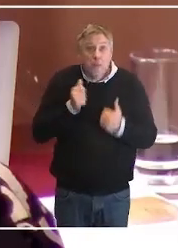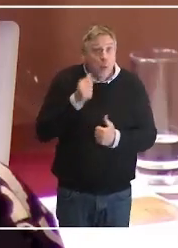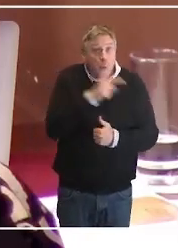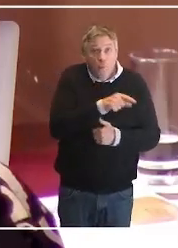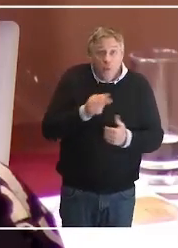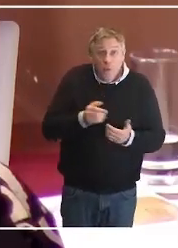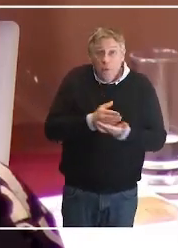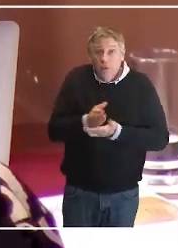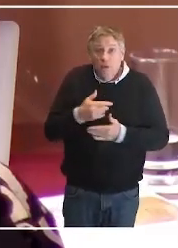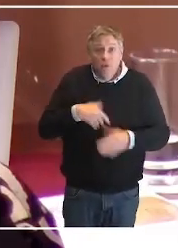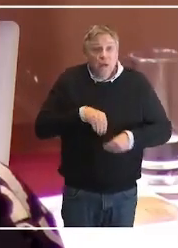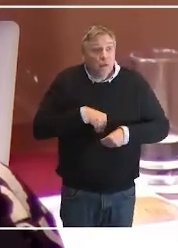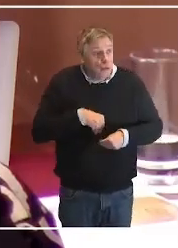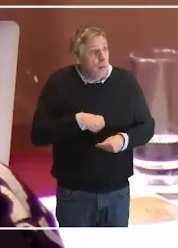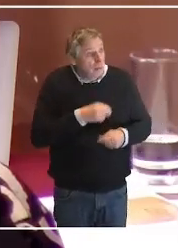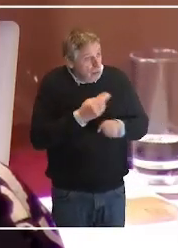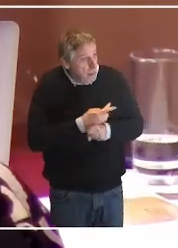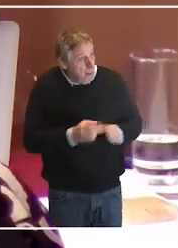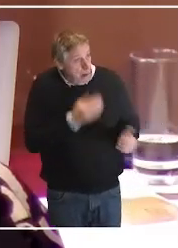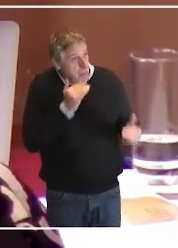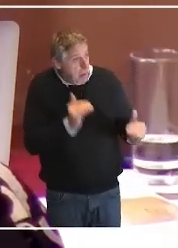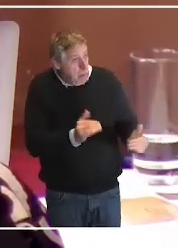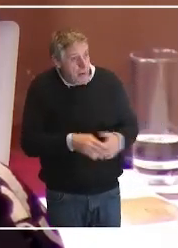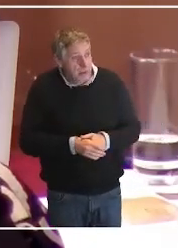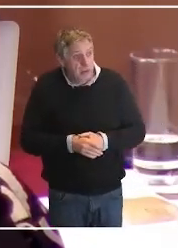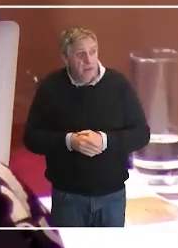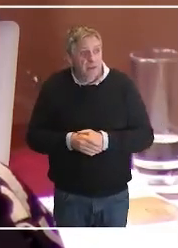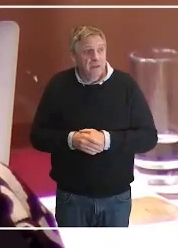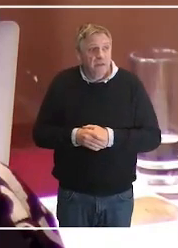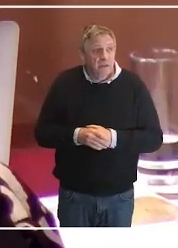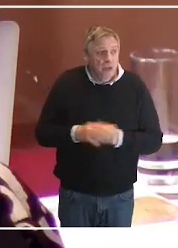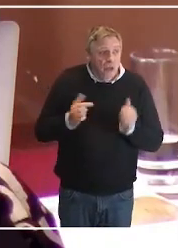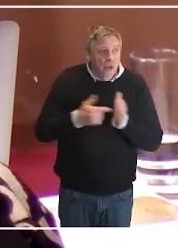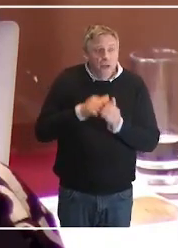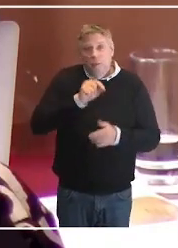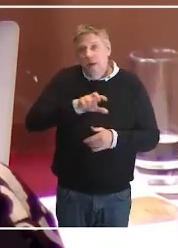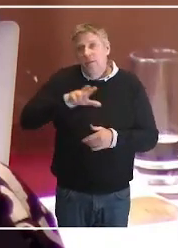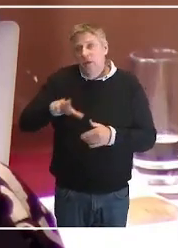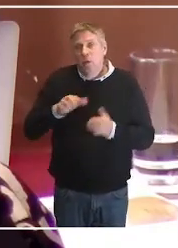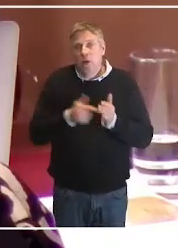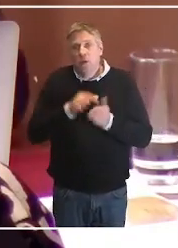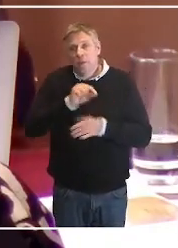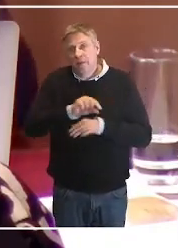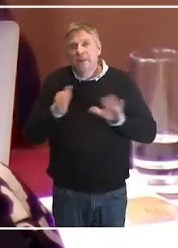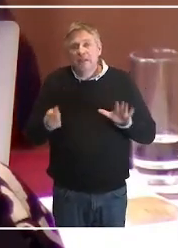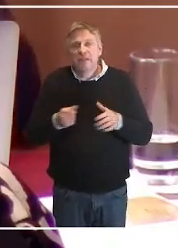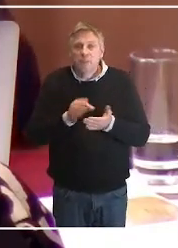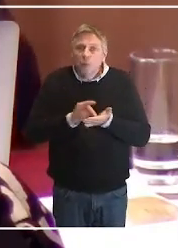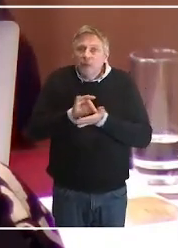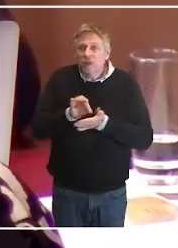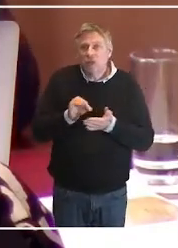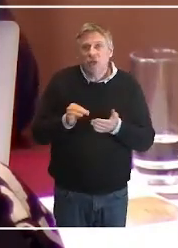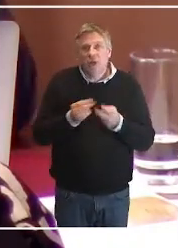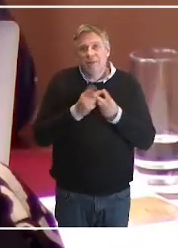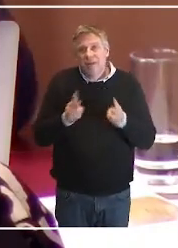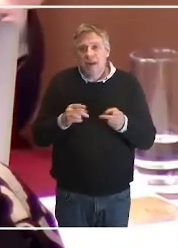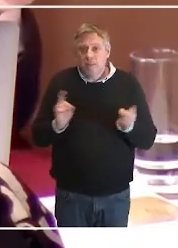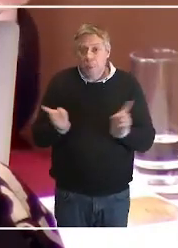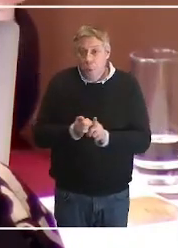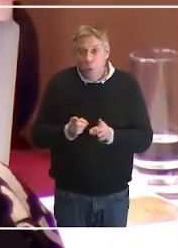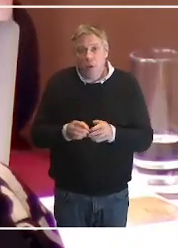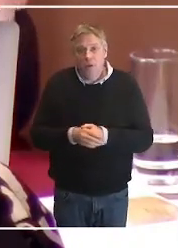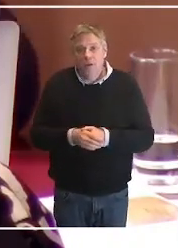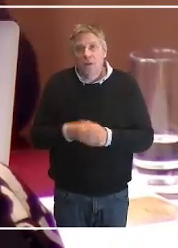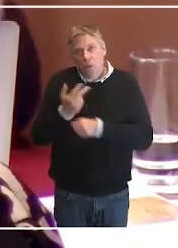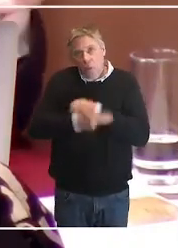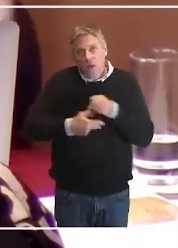mais vous l'assumez, c'est déjà ça. Donc 2023-2026 pour une stratégie internationale d'une ville, ça me semble un peu court. Hein. D'ailleurs, le rapport le